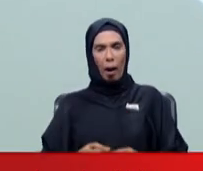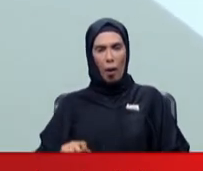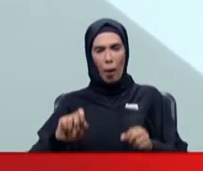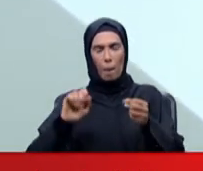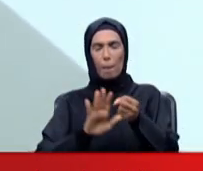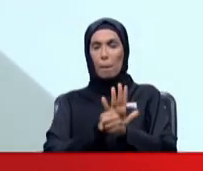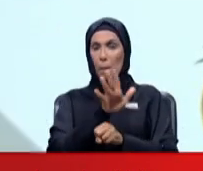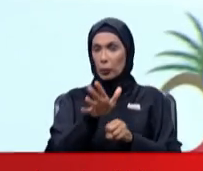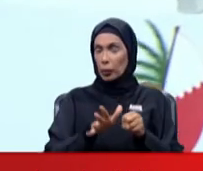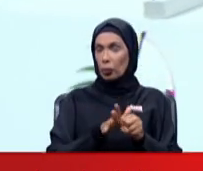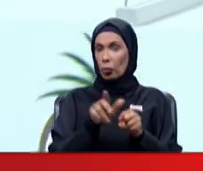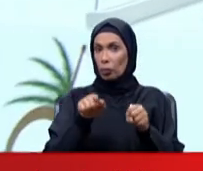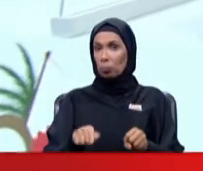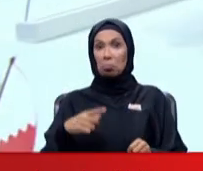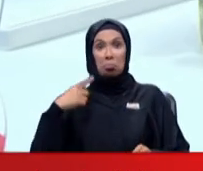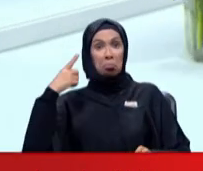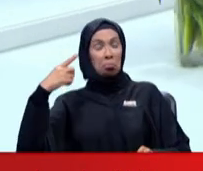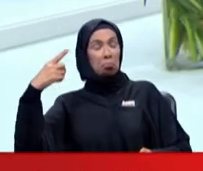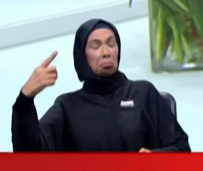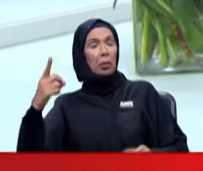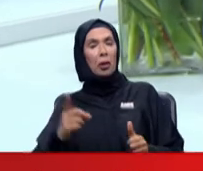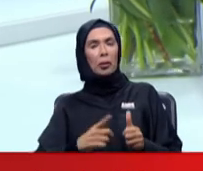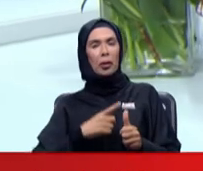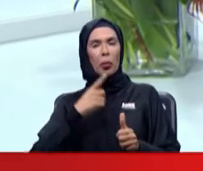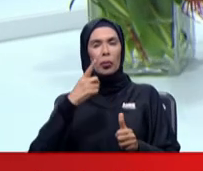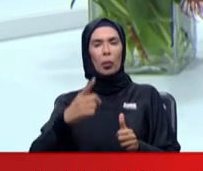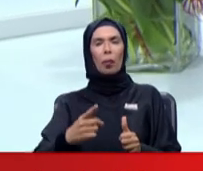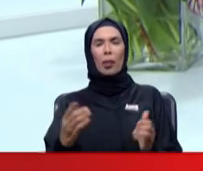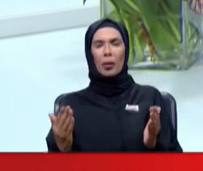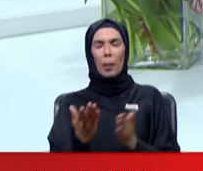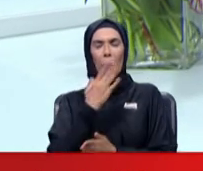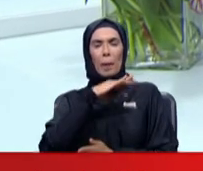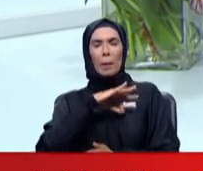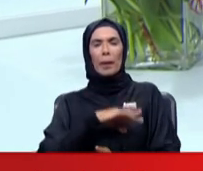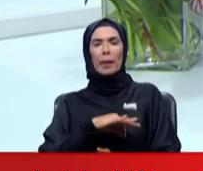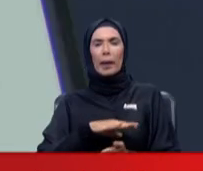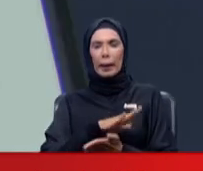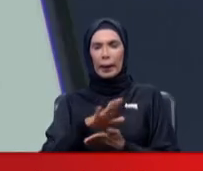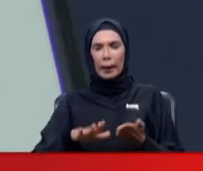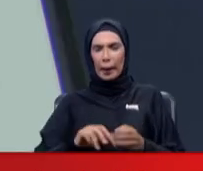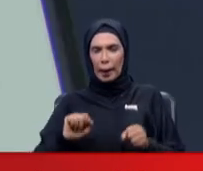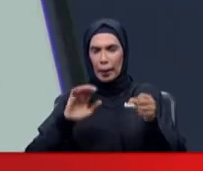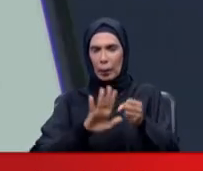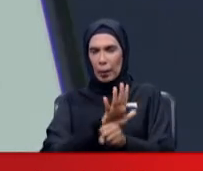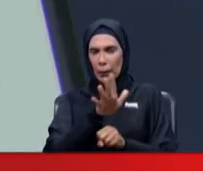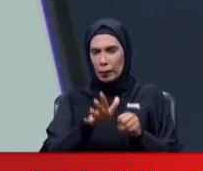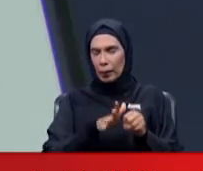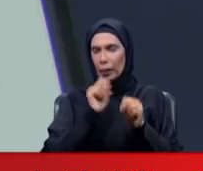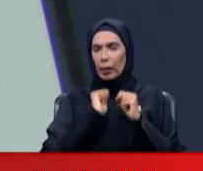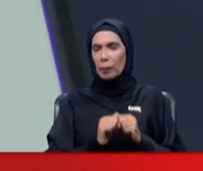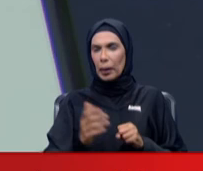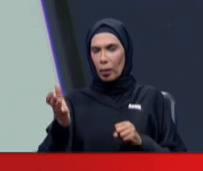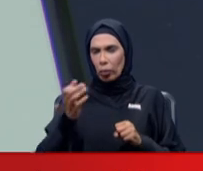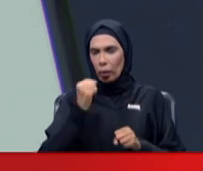حيث قدمت أيضا تصورا مبدئيا لطبيعة الدروس المستفادة من الأزمة وكيفية الأخذ بها ضمن